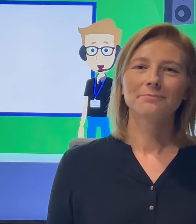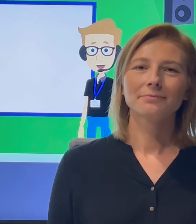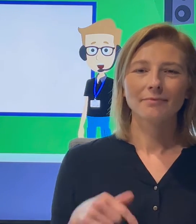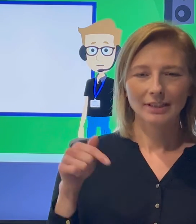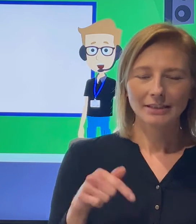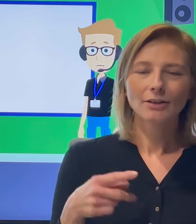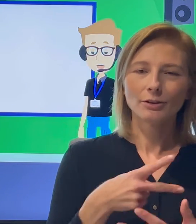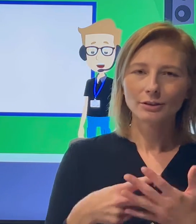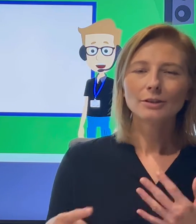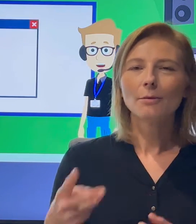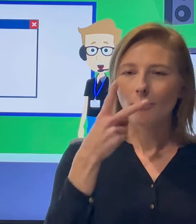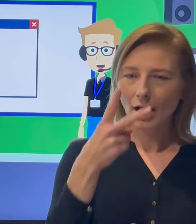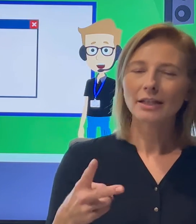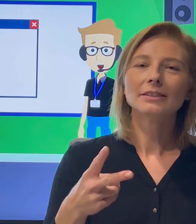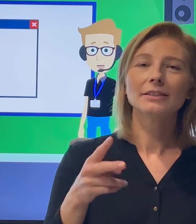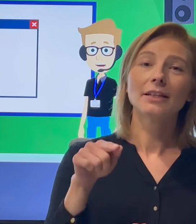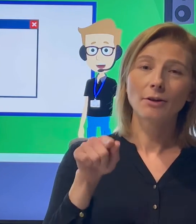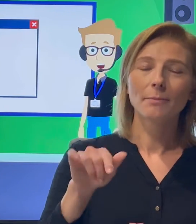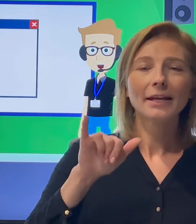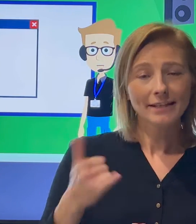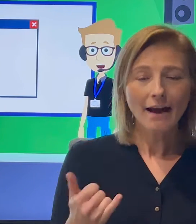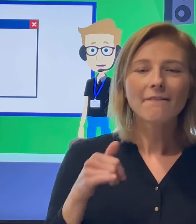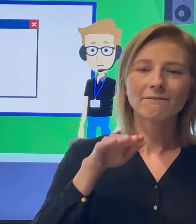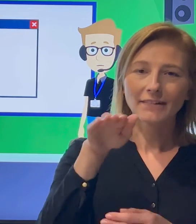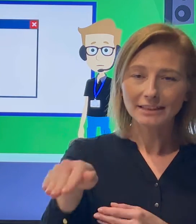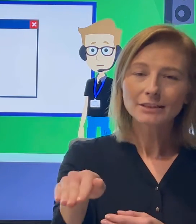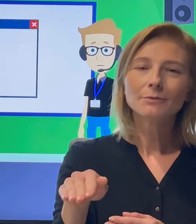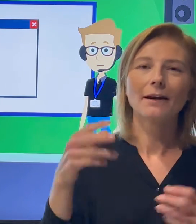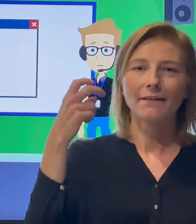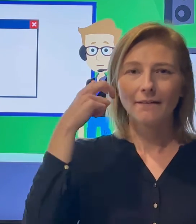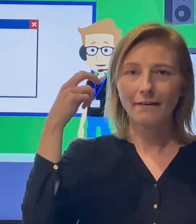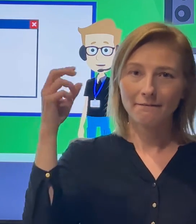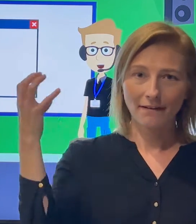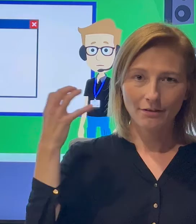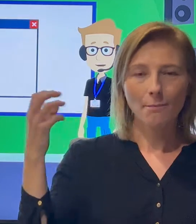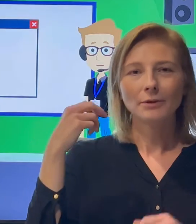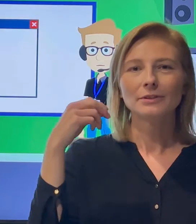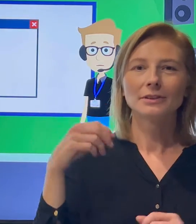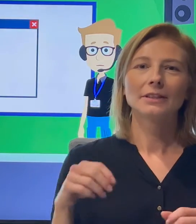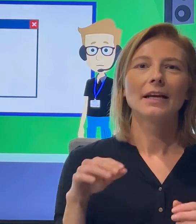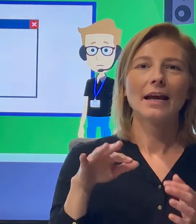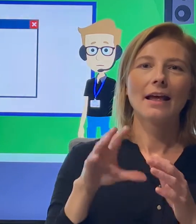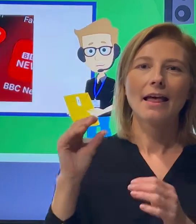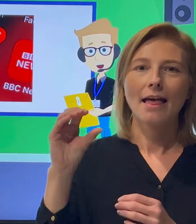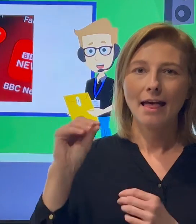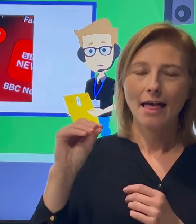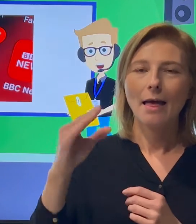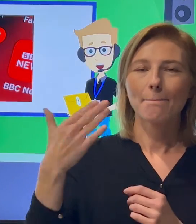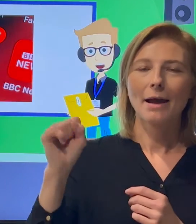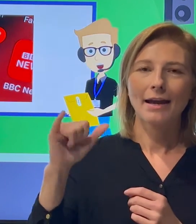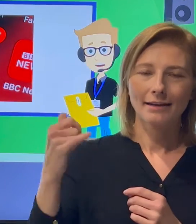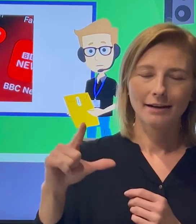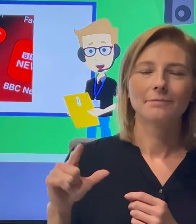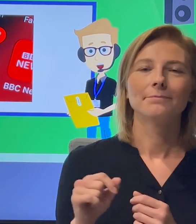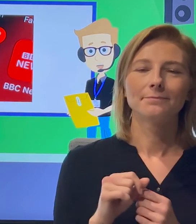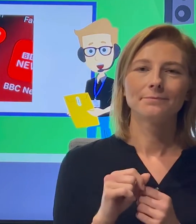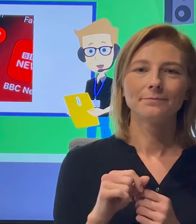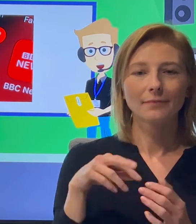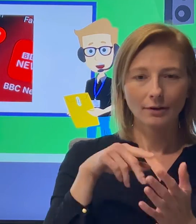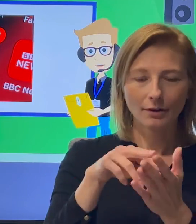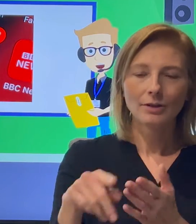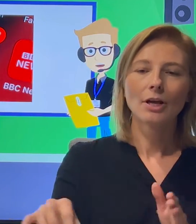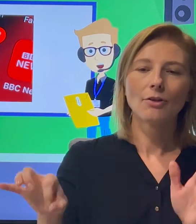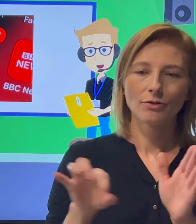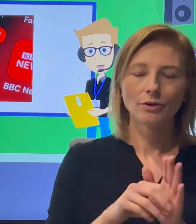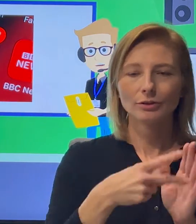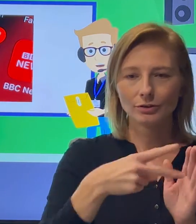W dzisiejszym odcinku pokażę Tobie, jak wysłać wiadomość e-mail. Zapraszam! Bez przedłużania udaj się na